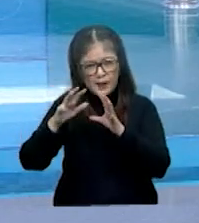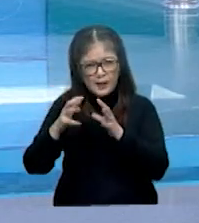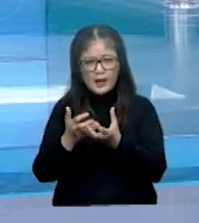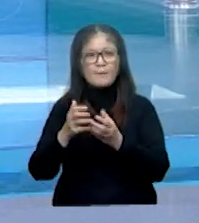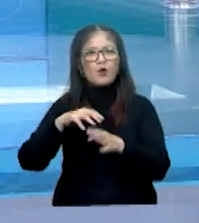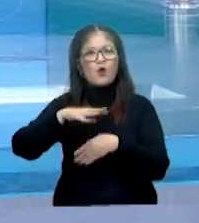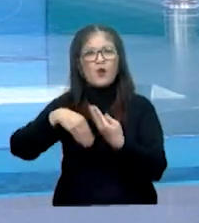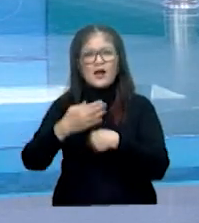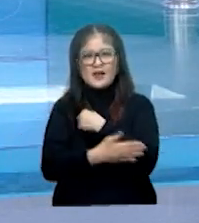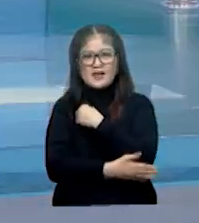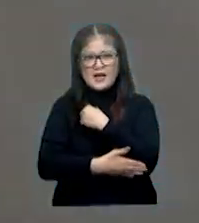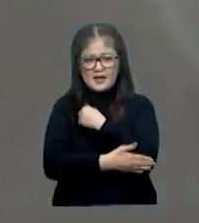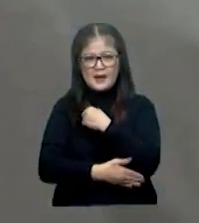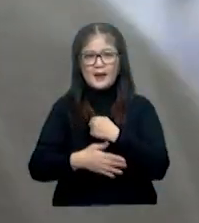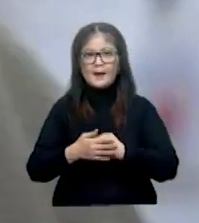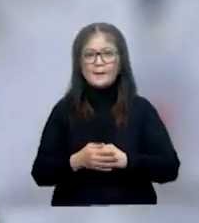negara.